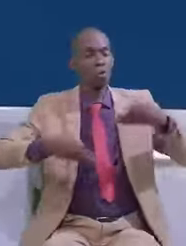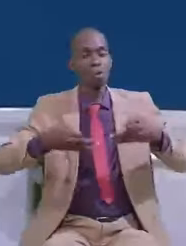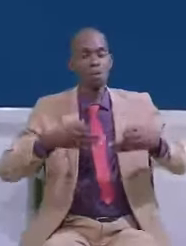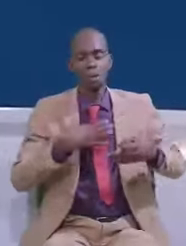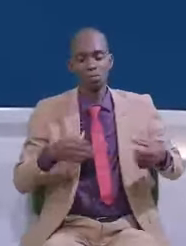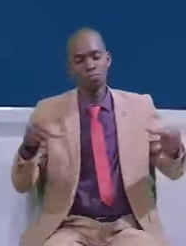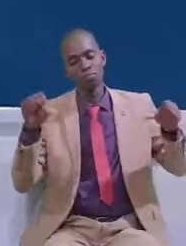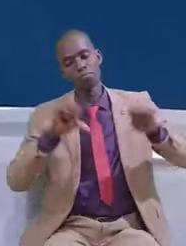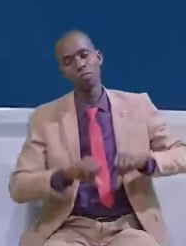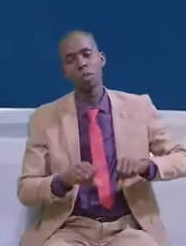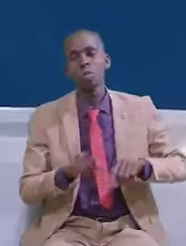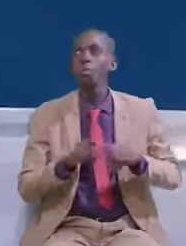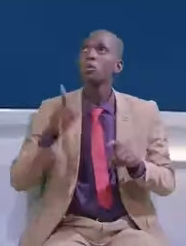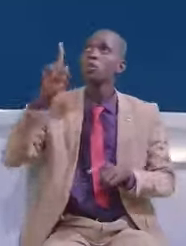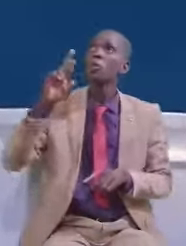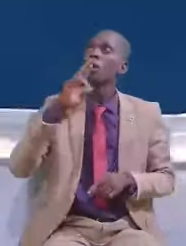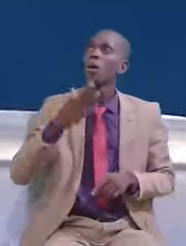es le vainqueur.